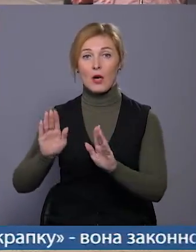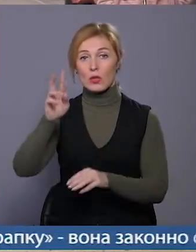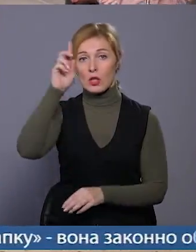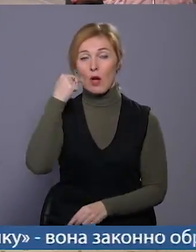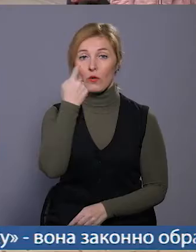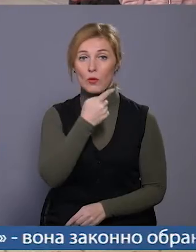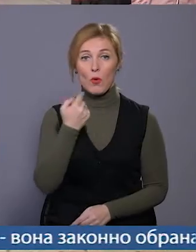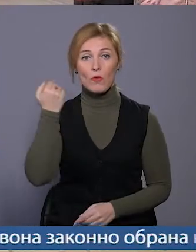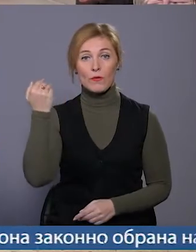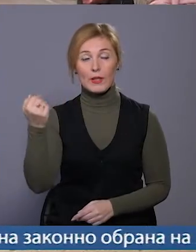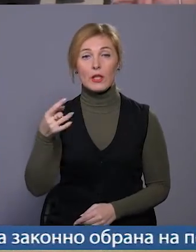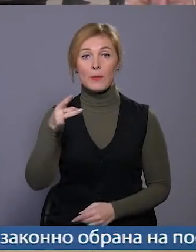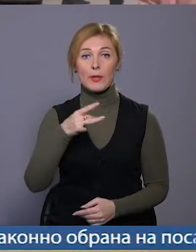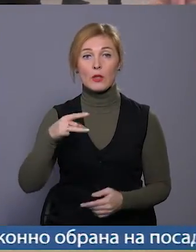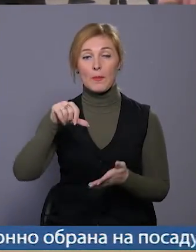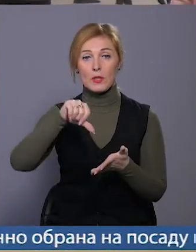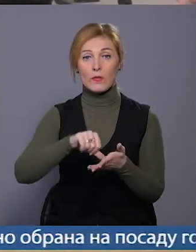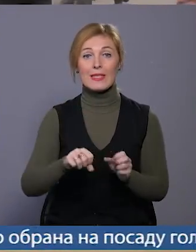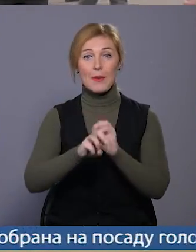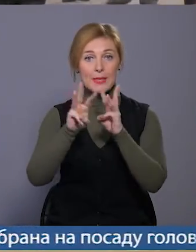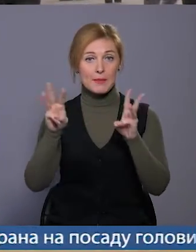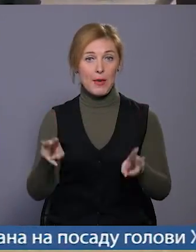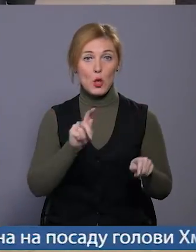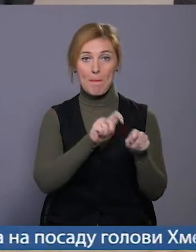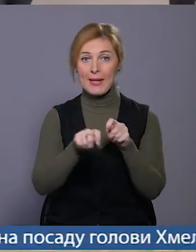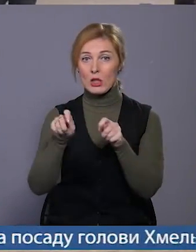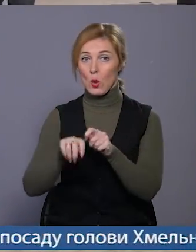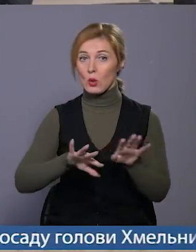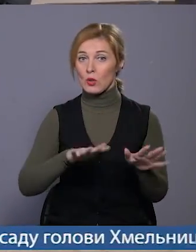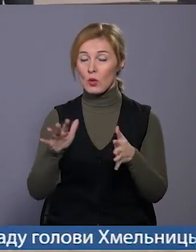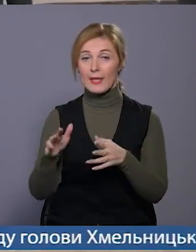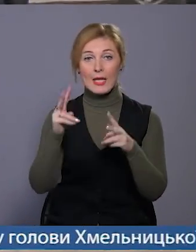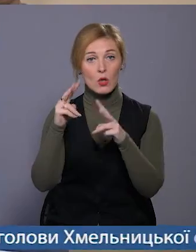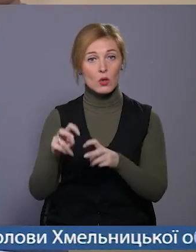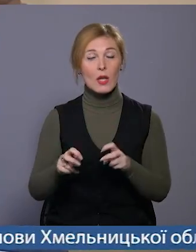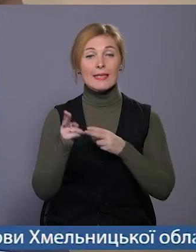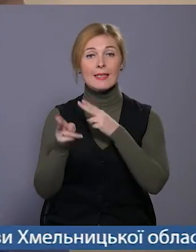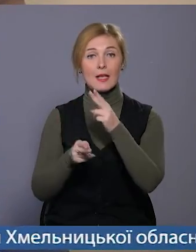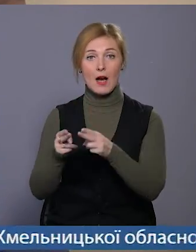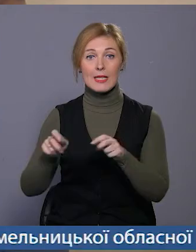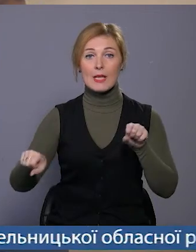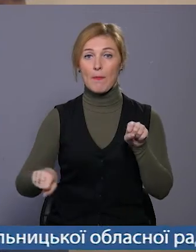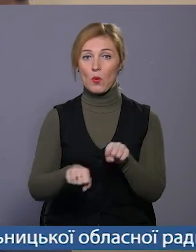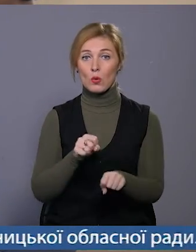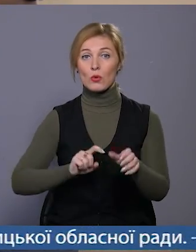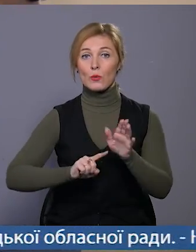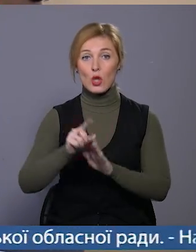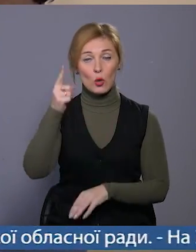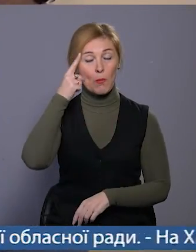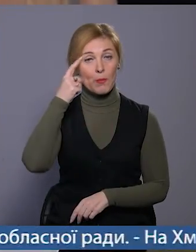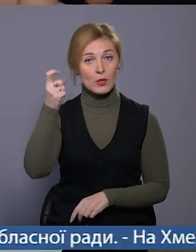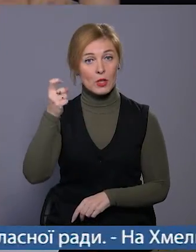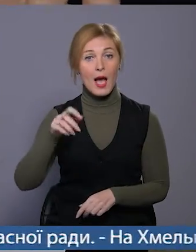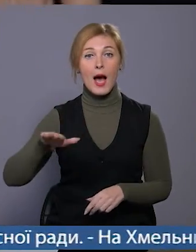Саме він і його регіональні представники забезпечуватимуть моніторинг ситуації і розглядатимуть скарги. За порушення спочатку попереджатимуть,